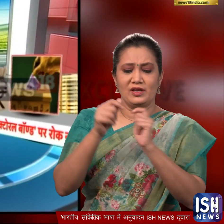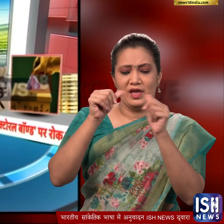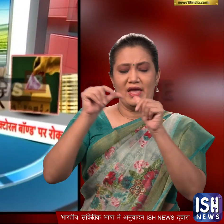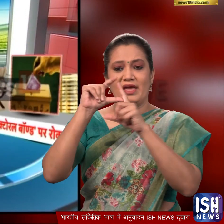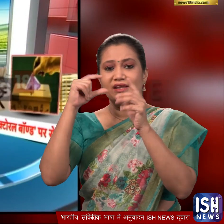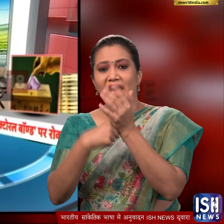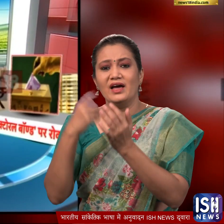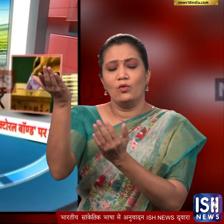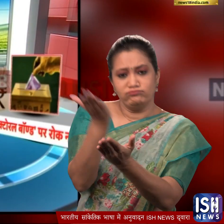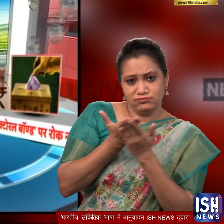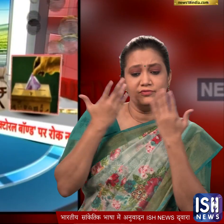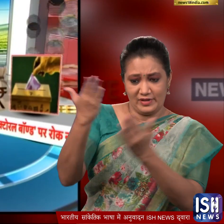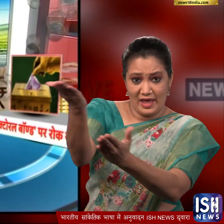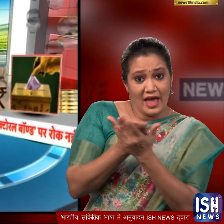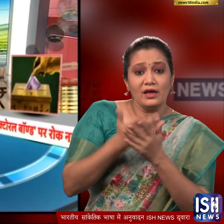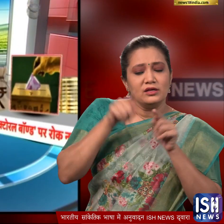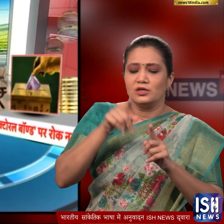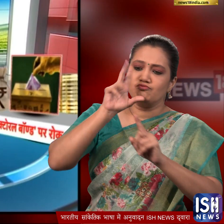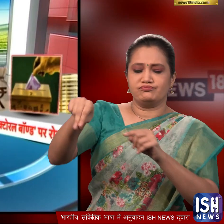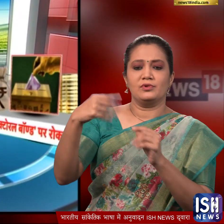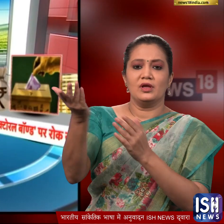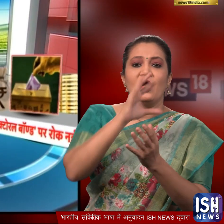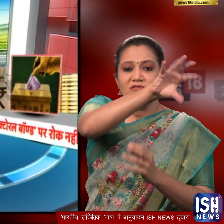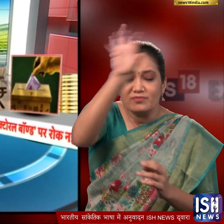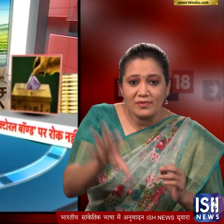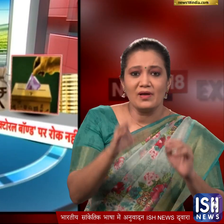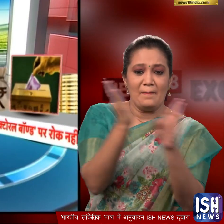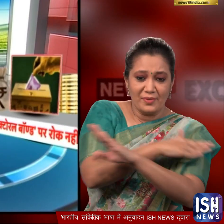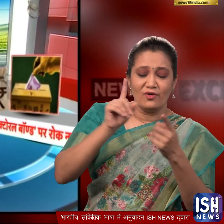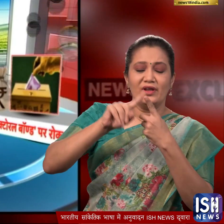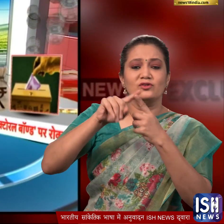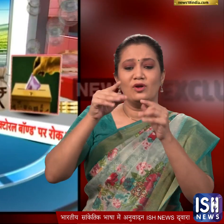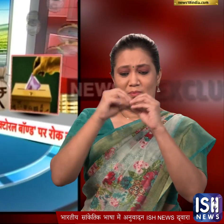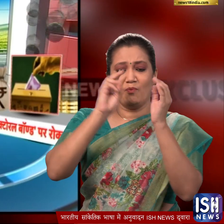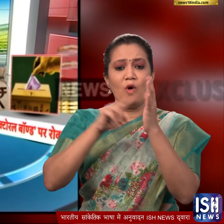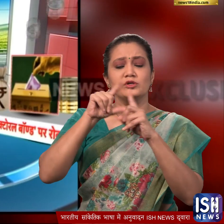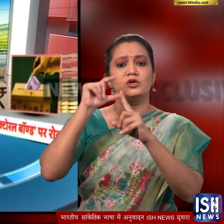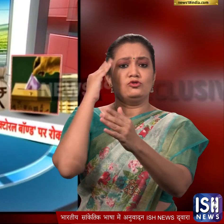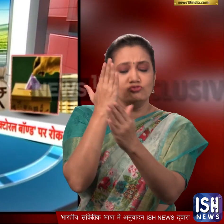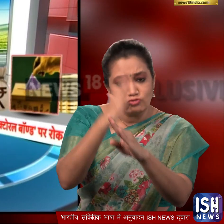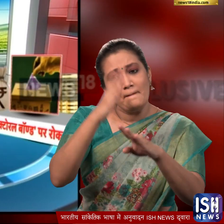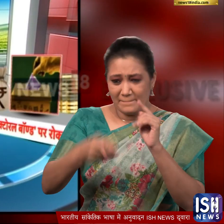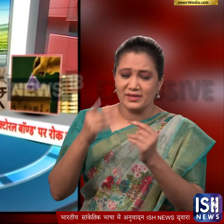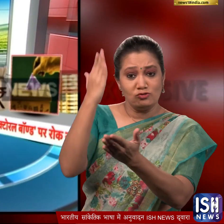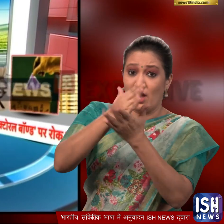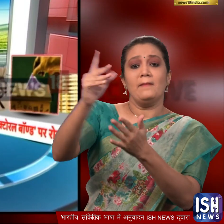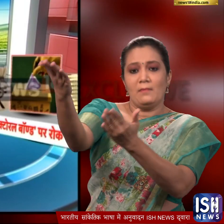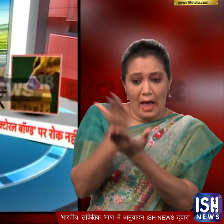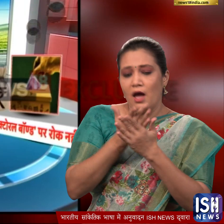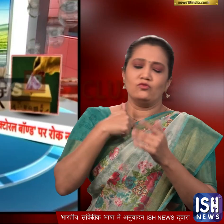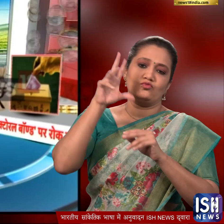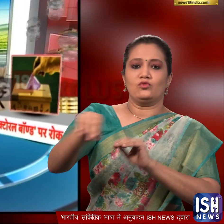वाली संस्था एडीआर की उस याचिका को खारिज कर दिया जिसमें 5 राज्यों में चुनाव से इलेक्टोरल बॉन्ड पर रोक लगाने की मांग की